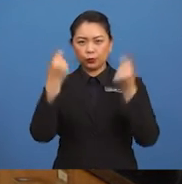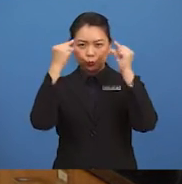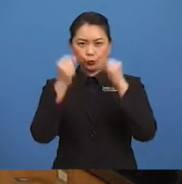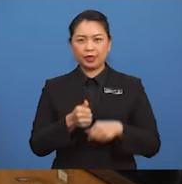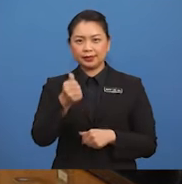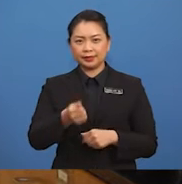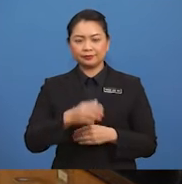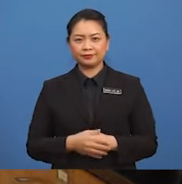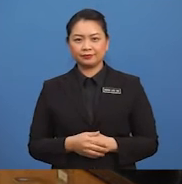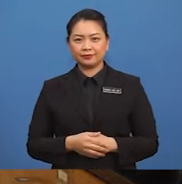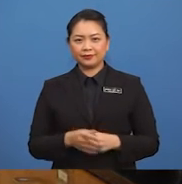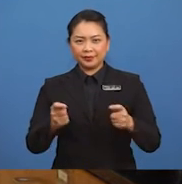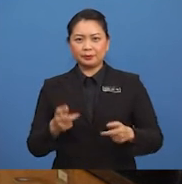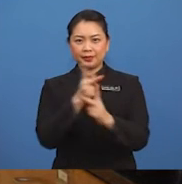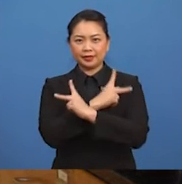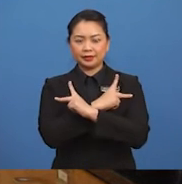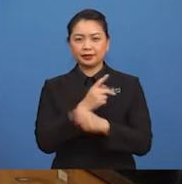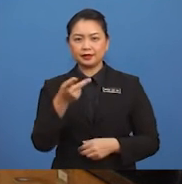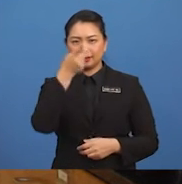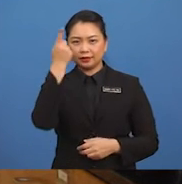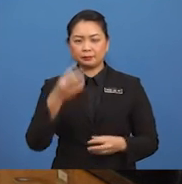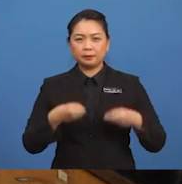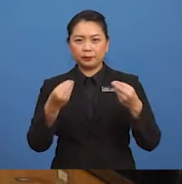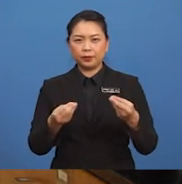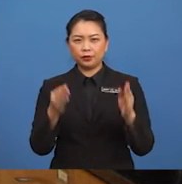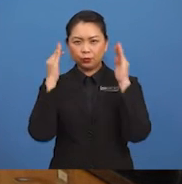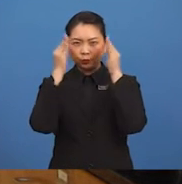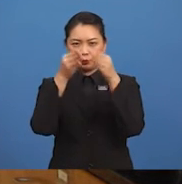guru anda. Terima kasih kerana